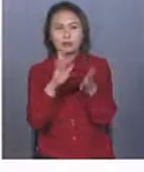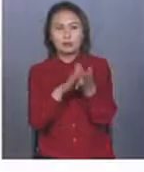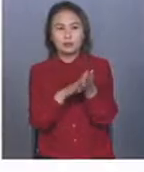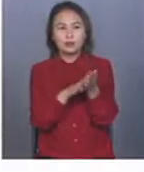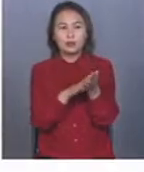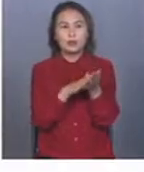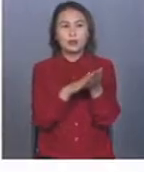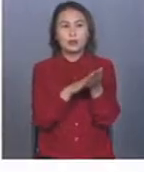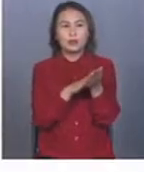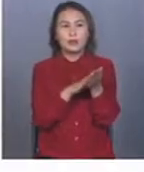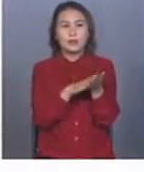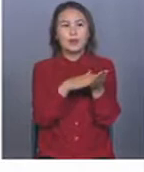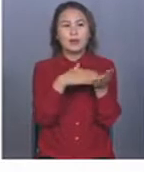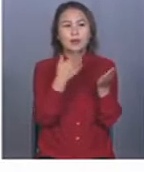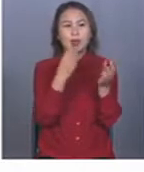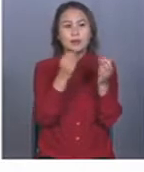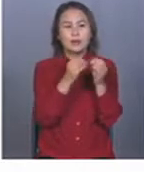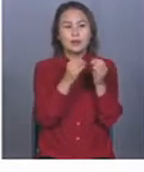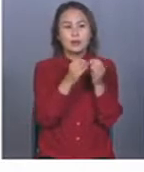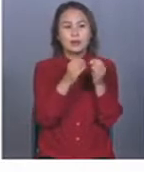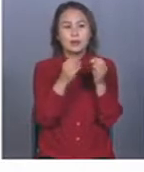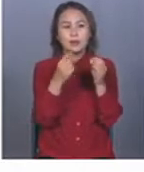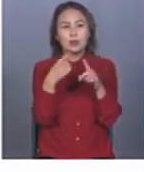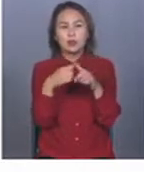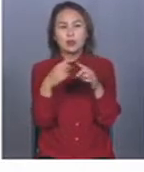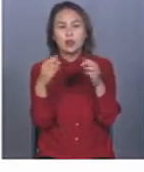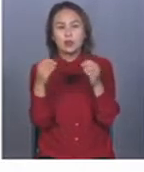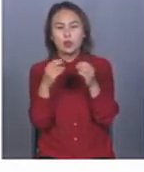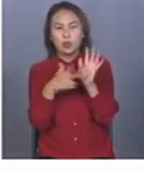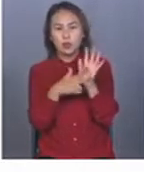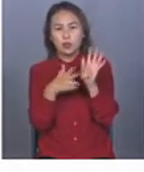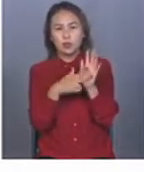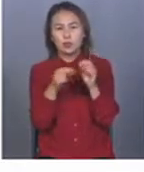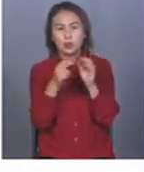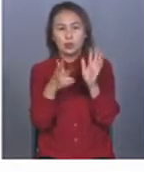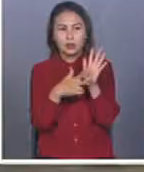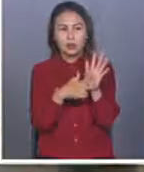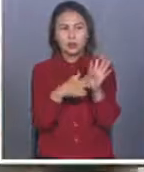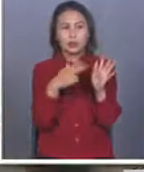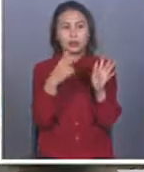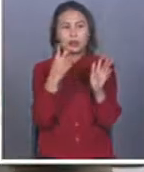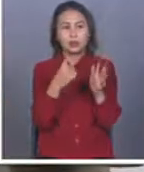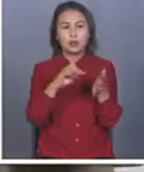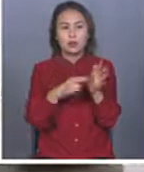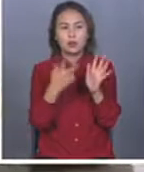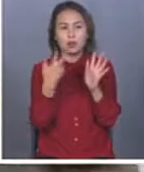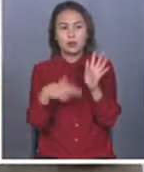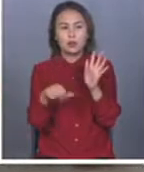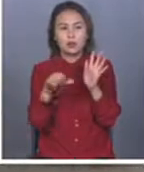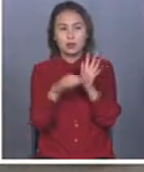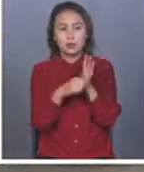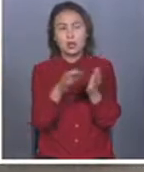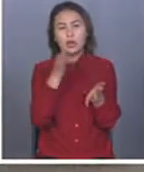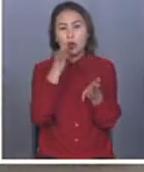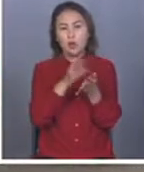Сонда 8-ге 10-ды қоссақ 18, 2 көбейту 18 тең 36 см. Сонда жауабы